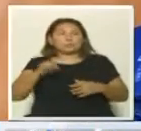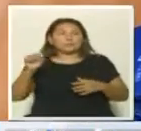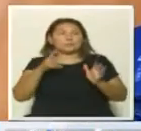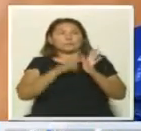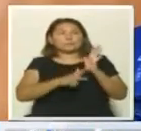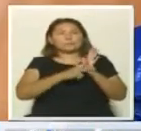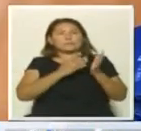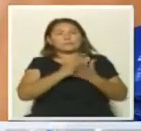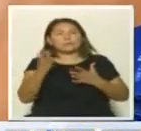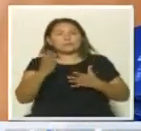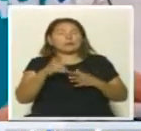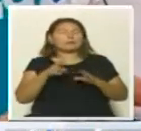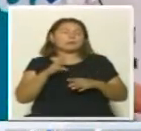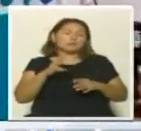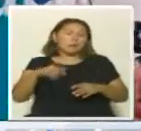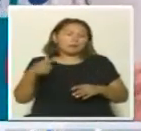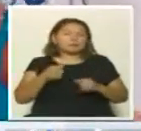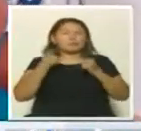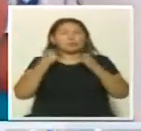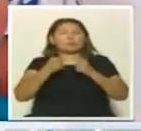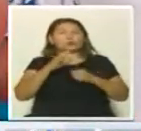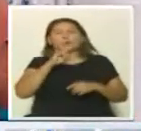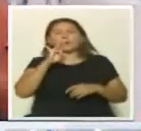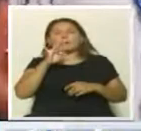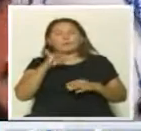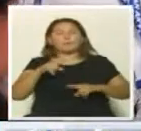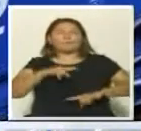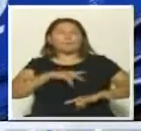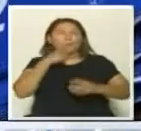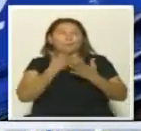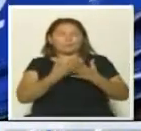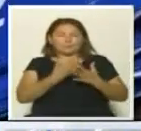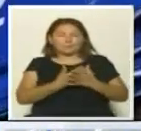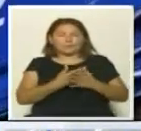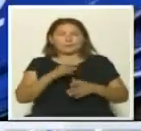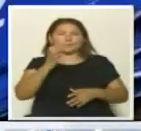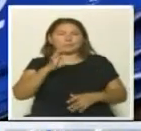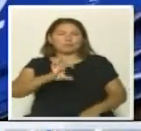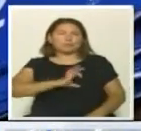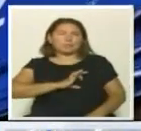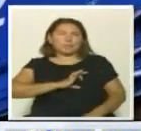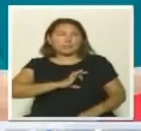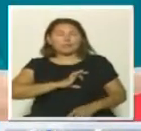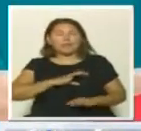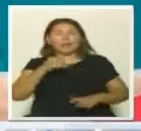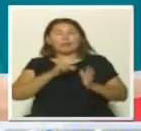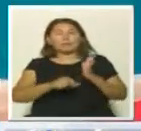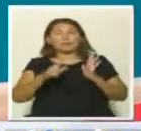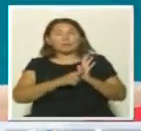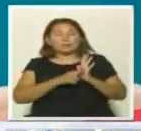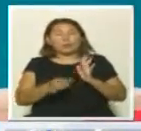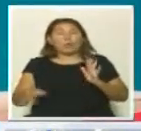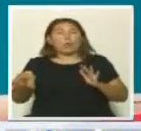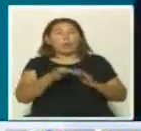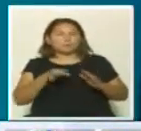80 келіде тағы бір маңғыстаулық боксшы Арман Нұрасылы финалда өнер көрсетіп, күміс медальға ие болды. Ал 67 килограммда облыс